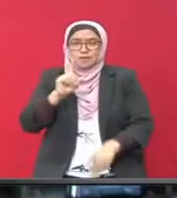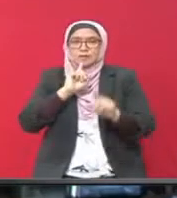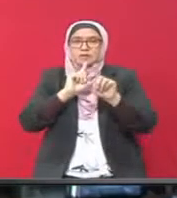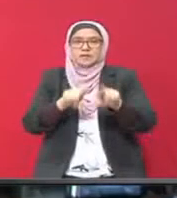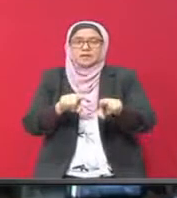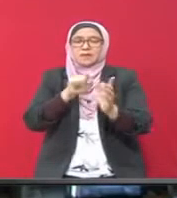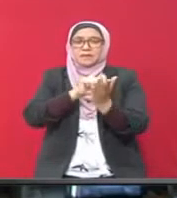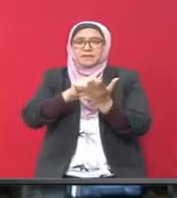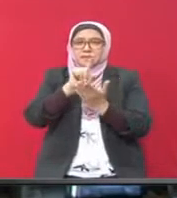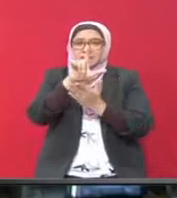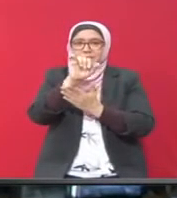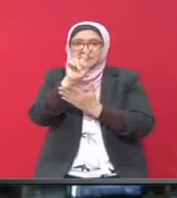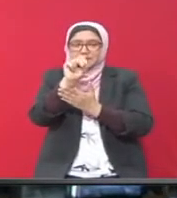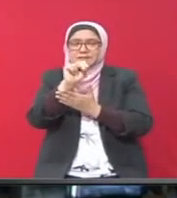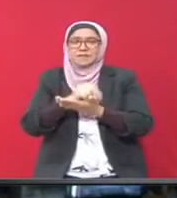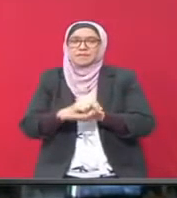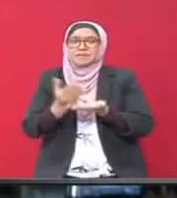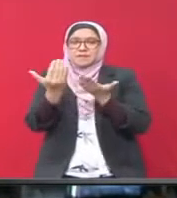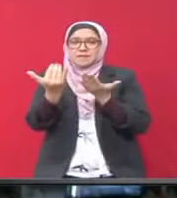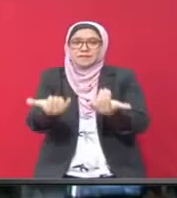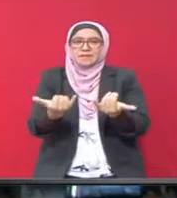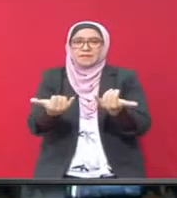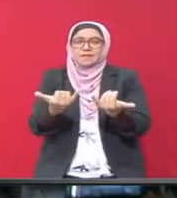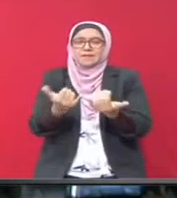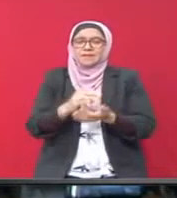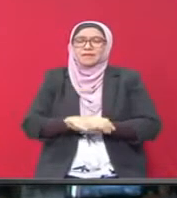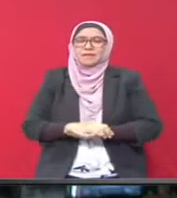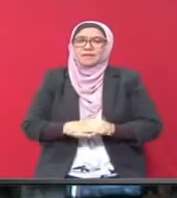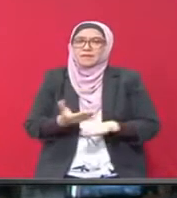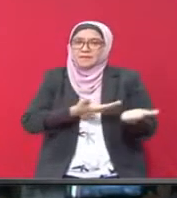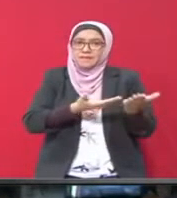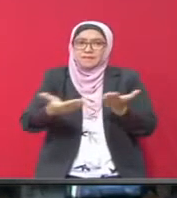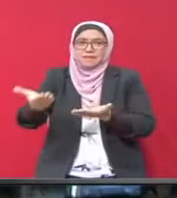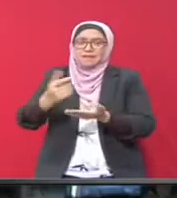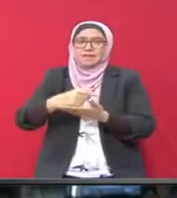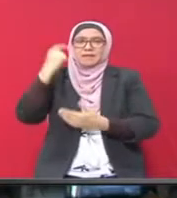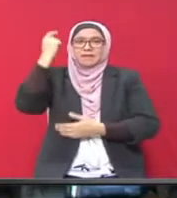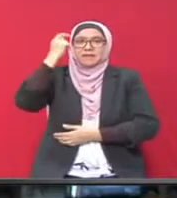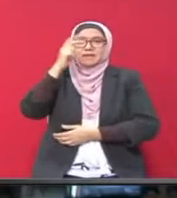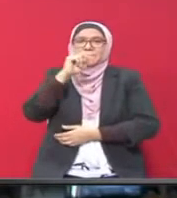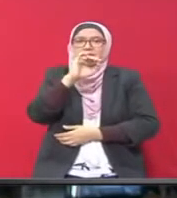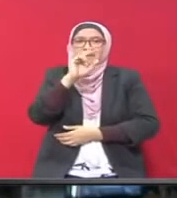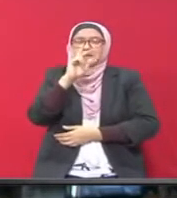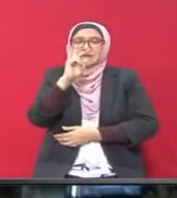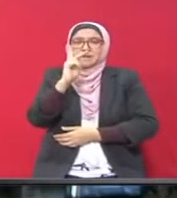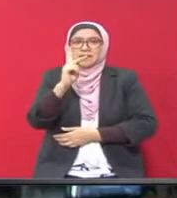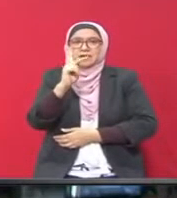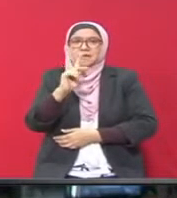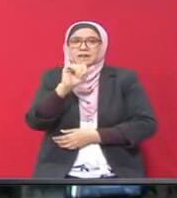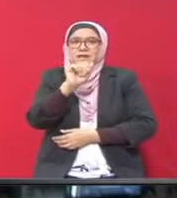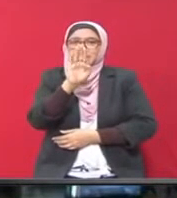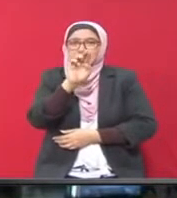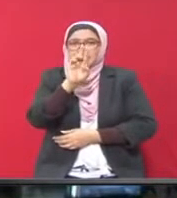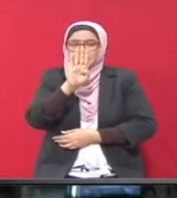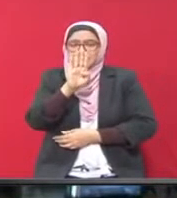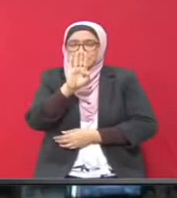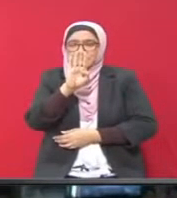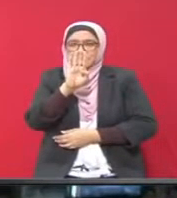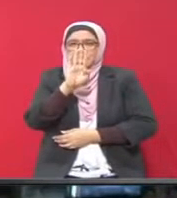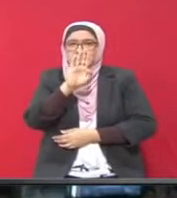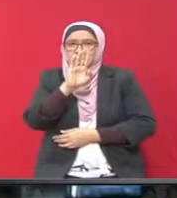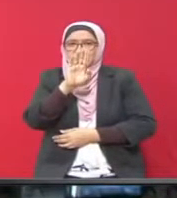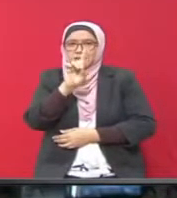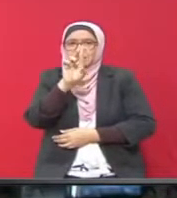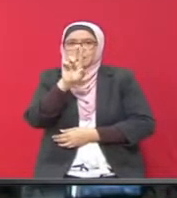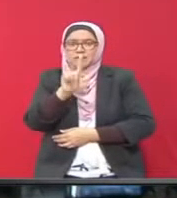ini sekarang saya jemput yang promote Fany Muhammad Abduh bin Abdul Aziz bacuk Terima kasih